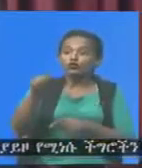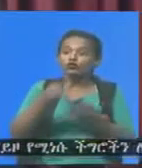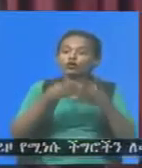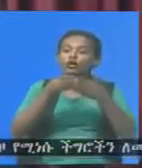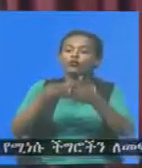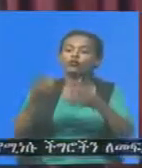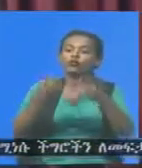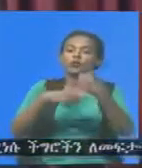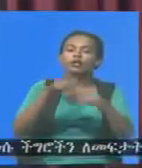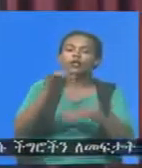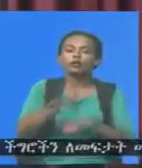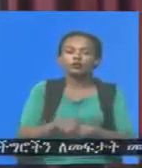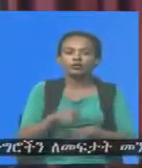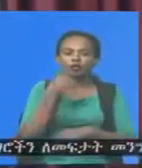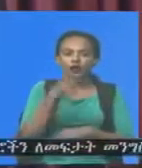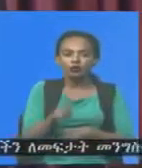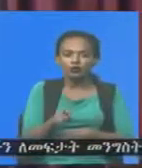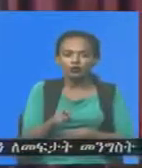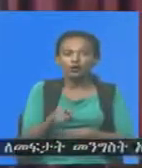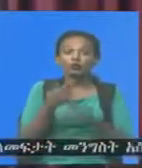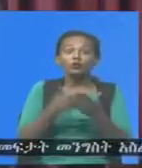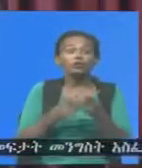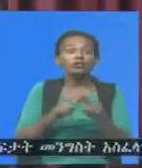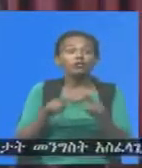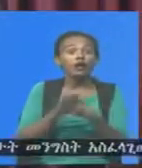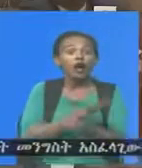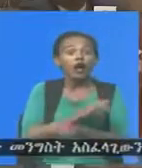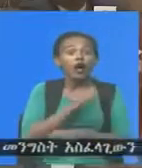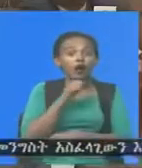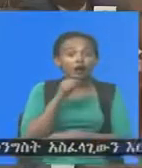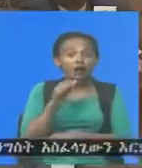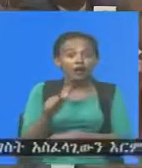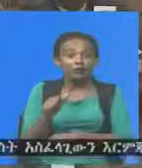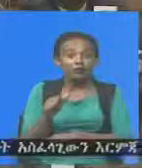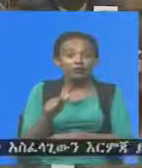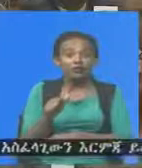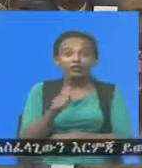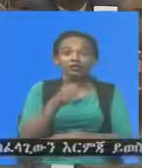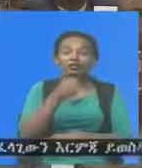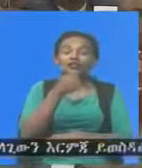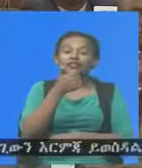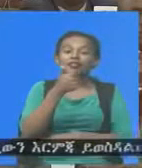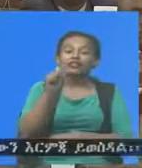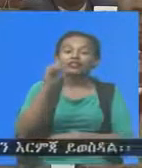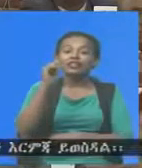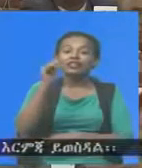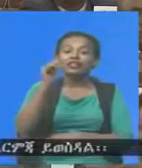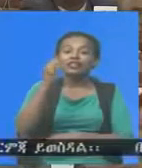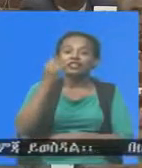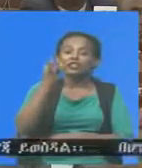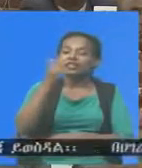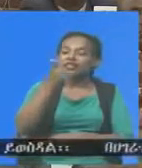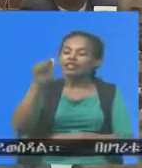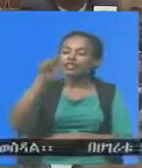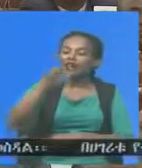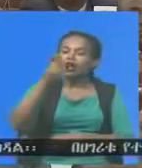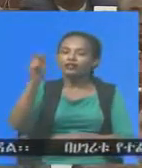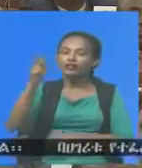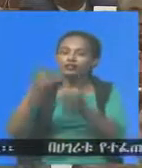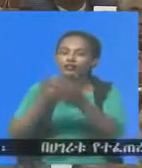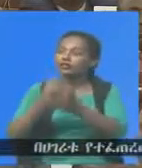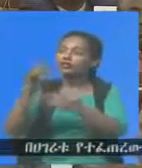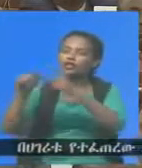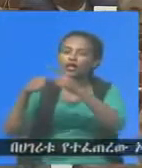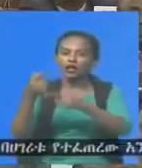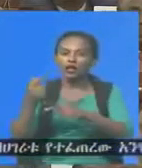ይላል። በዚህ ግን ያበቃም ኢራን ድረስ ይሄዳል። አንዳንዱ የዚህ ኤክስትሪም አባላት እስከ ኢራን